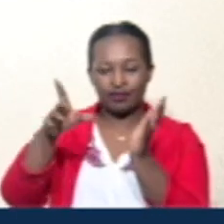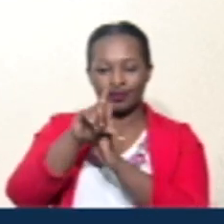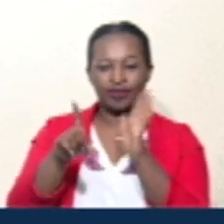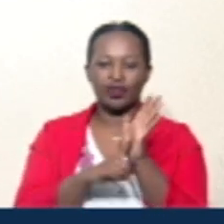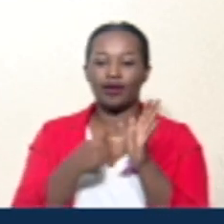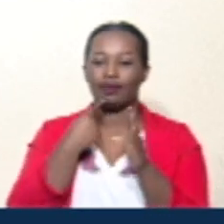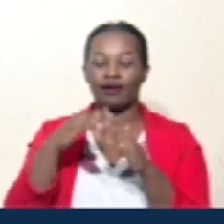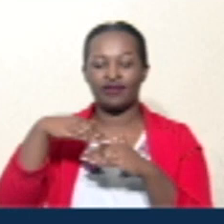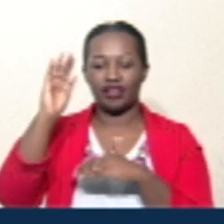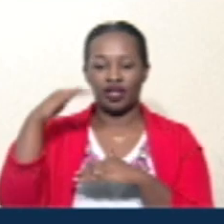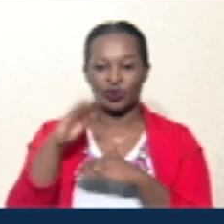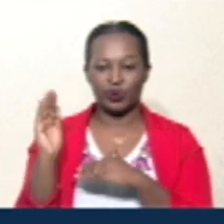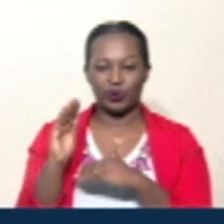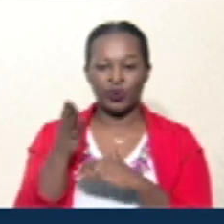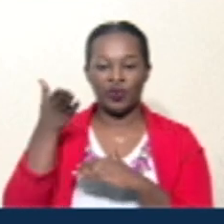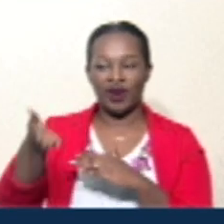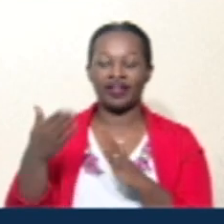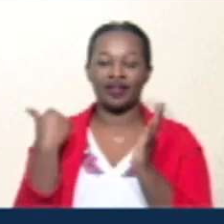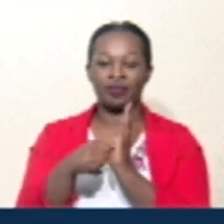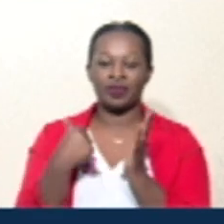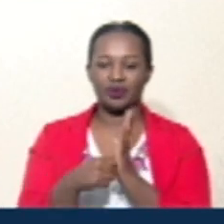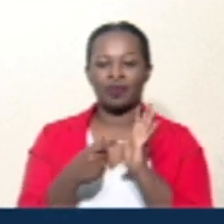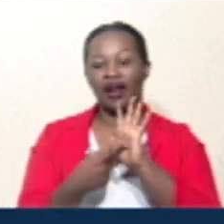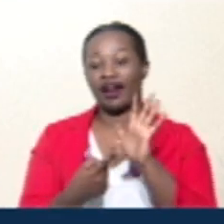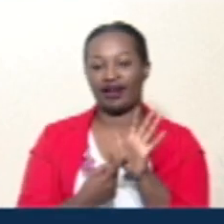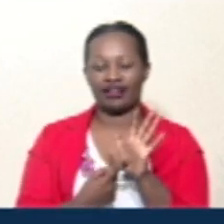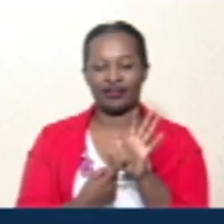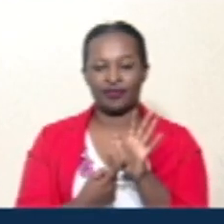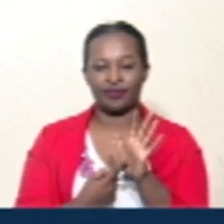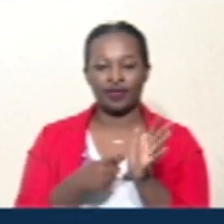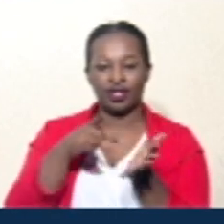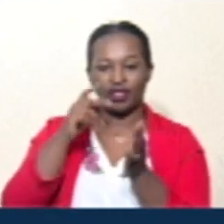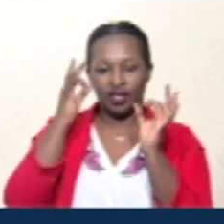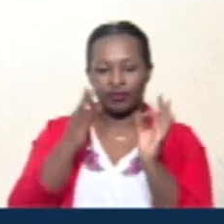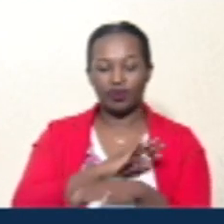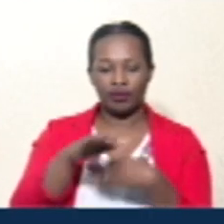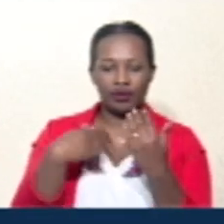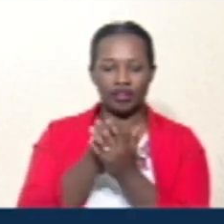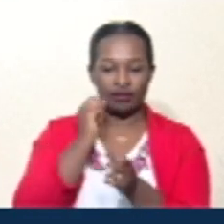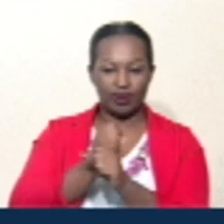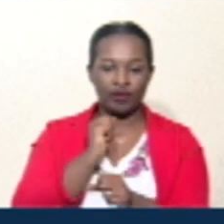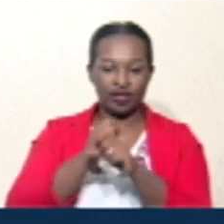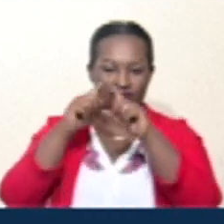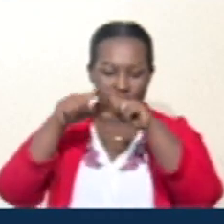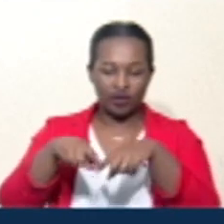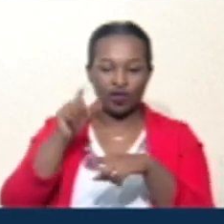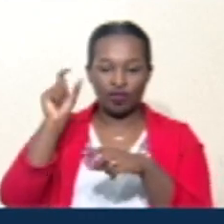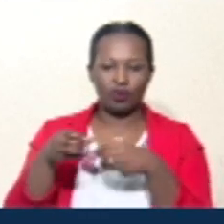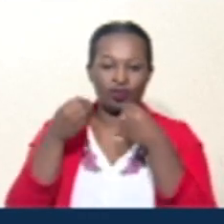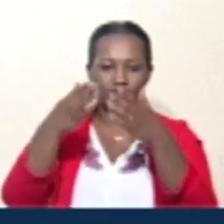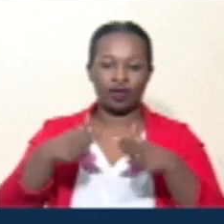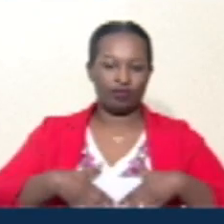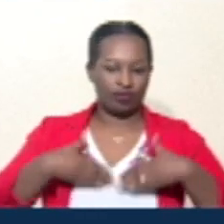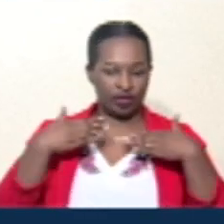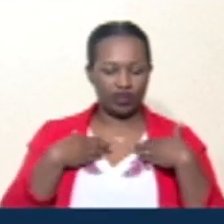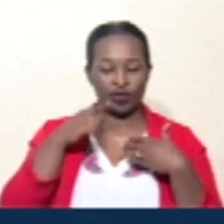haruguru hari ibibazo byagiye bigaragara. Ikiguzi cyose kizajya kishingirwa n'uzahabwa urugingo. Uyu mushinga